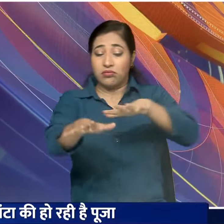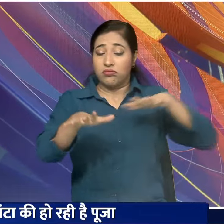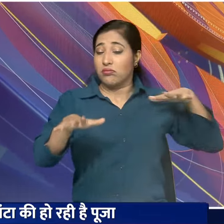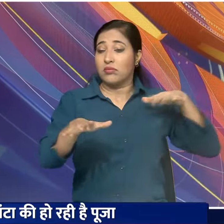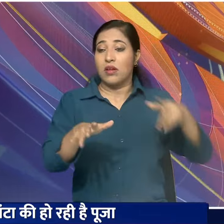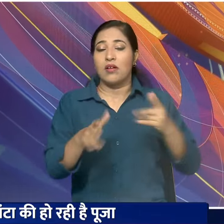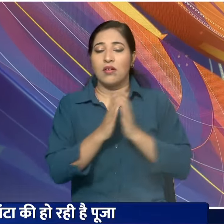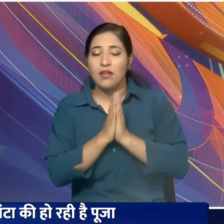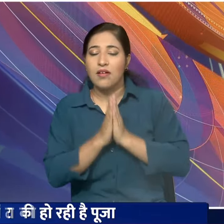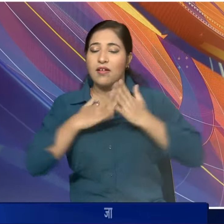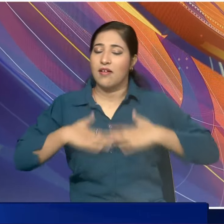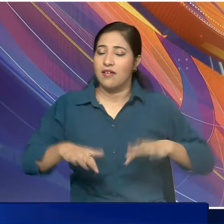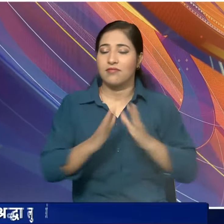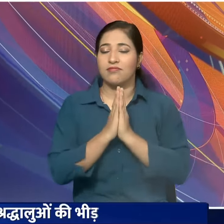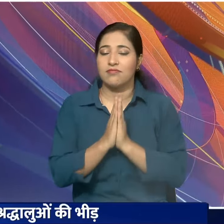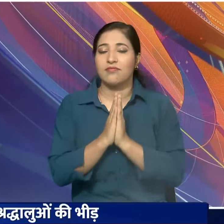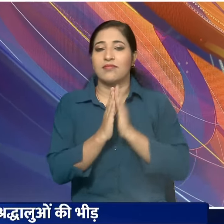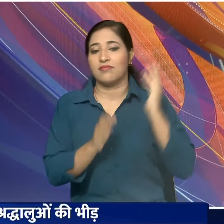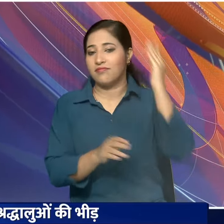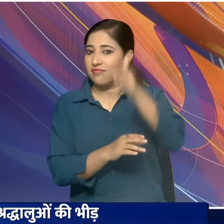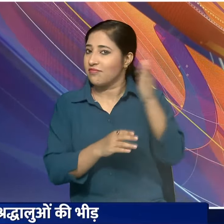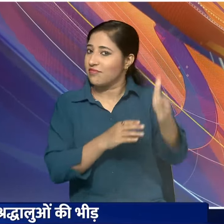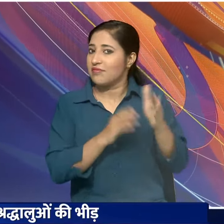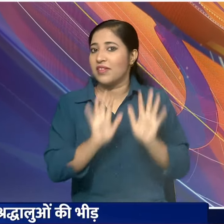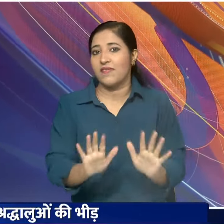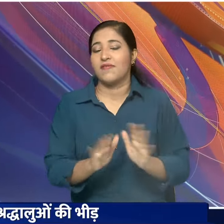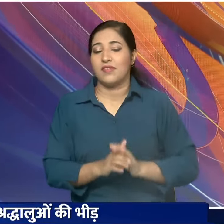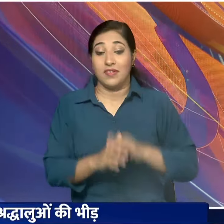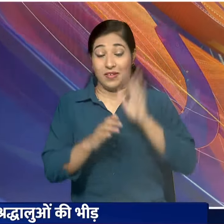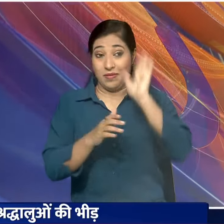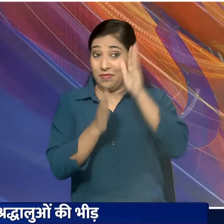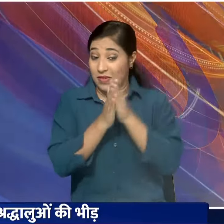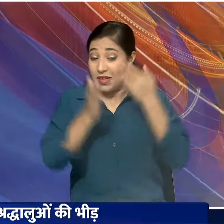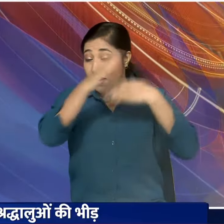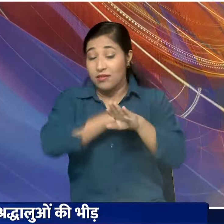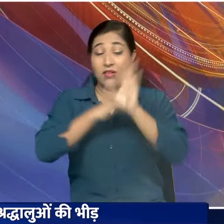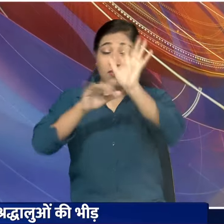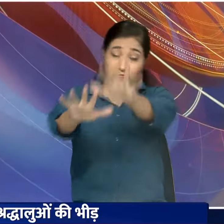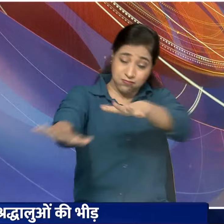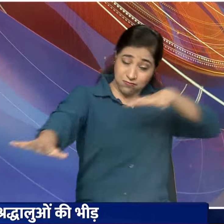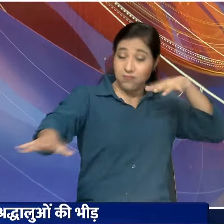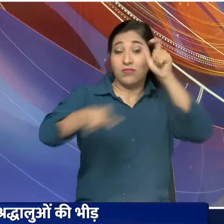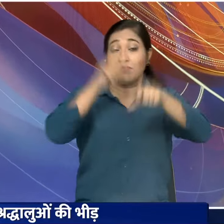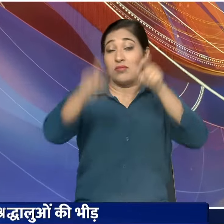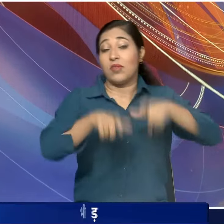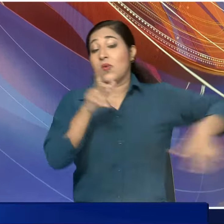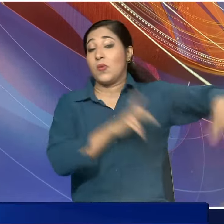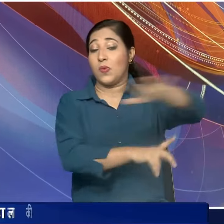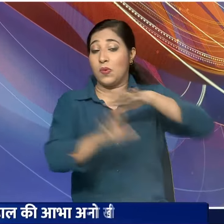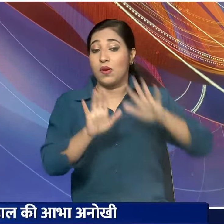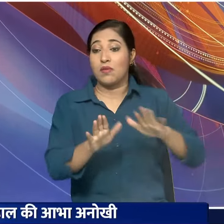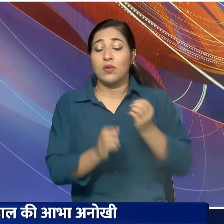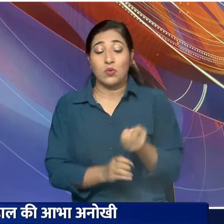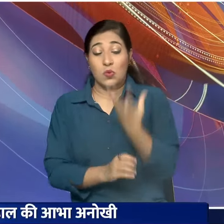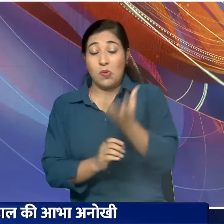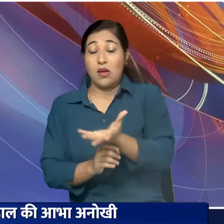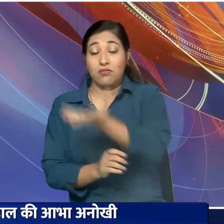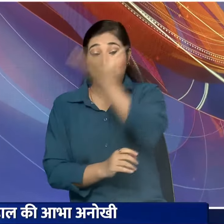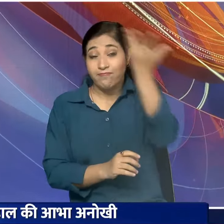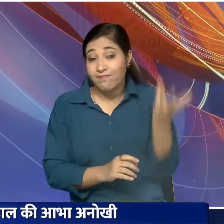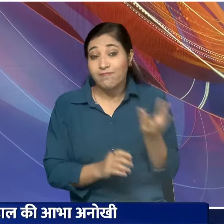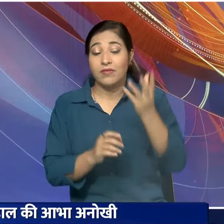समृद्धि और सुख शांति की प्रार्थना करने पहुंच गए। मंदिरों में श्रद्धालुओं की भीड़ उमड़ रही है। मां के मंदिर में सुबह से ही भक्तों